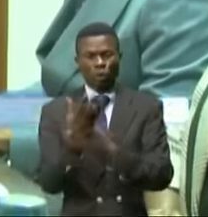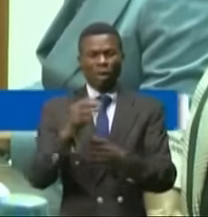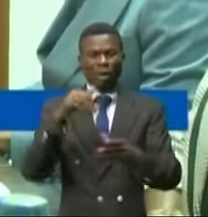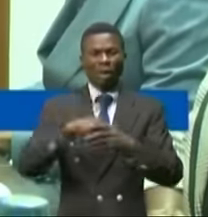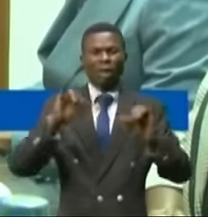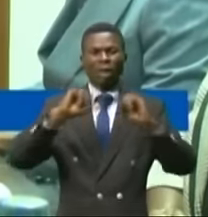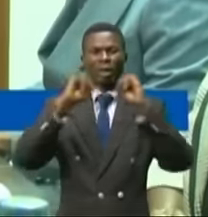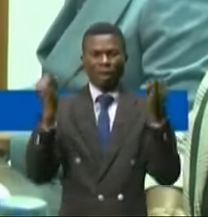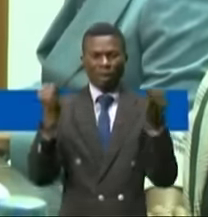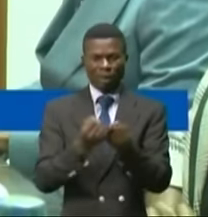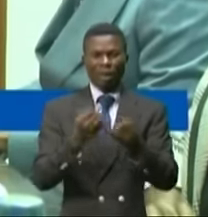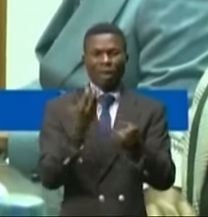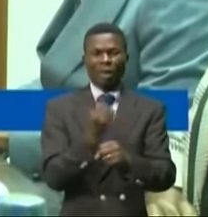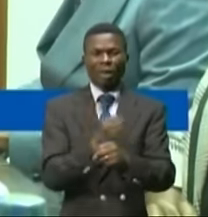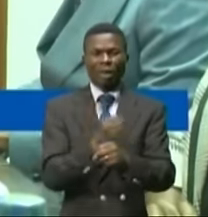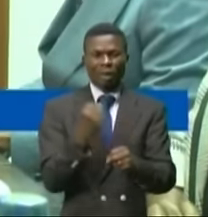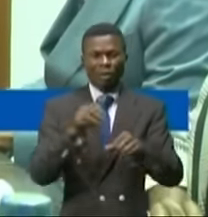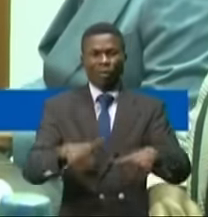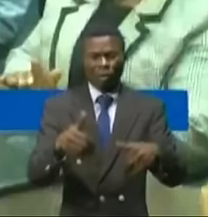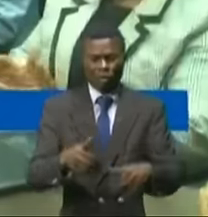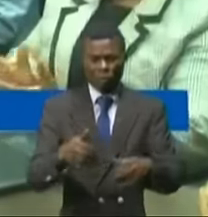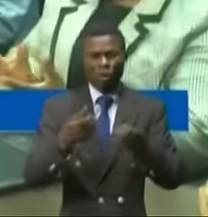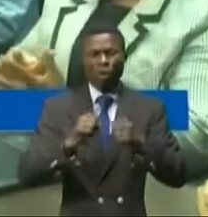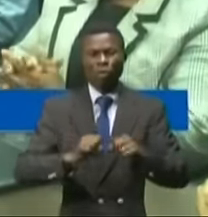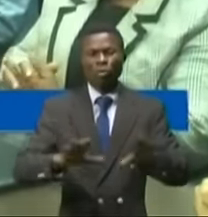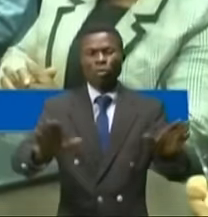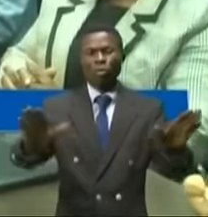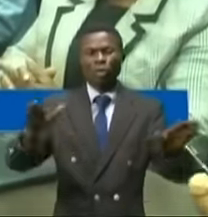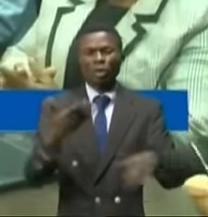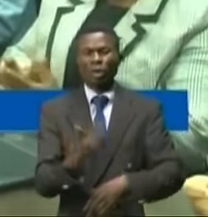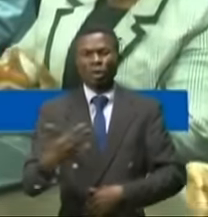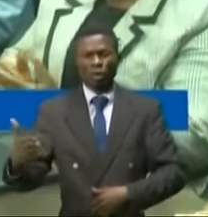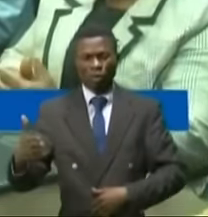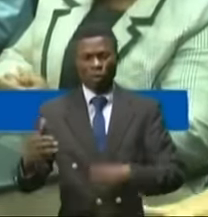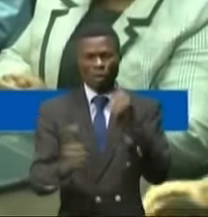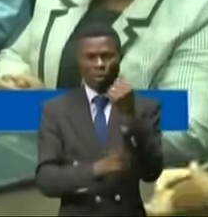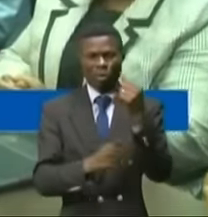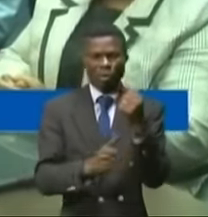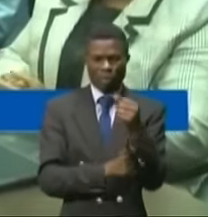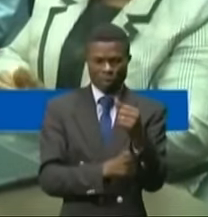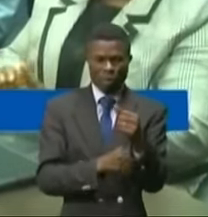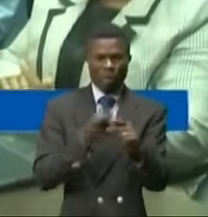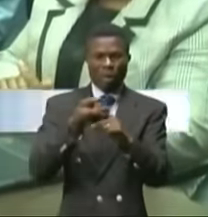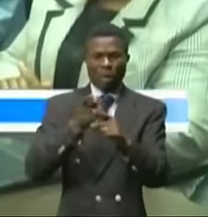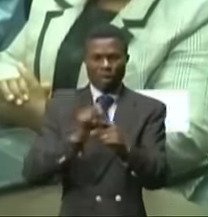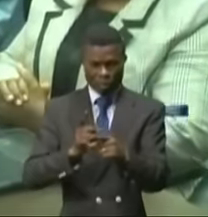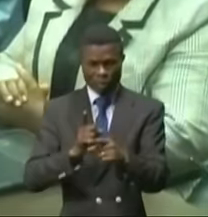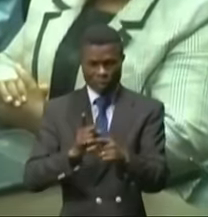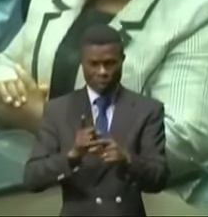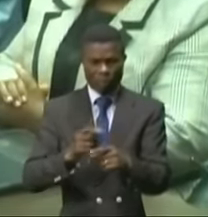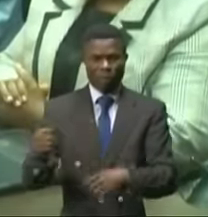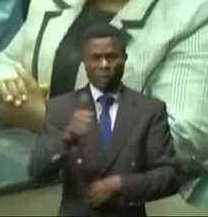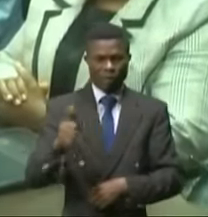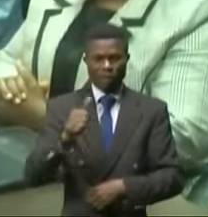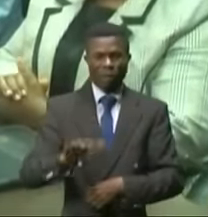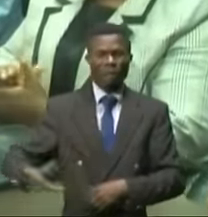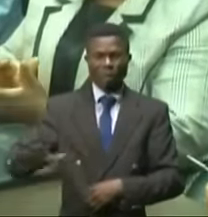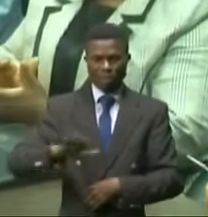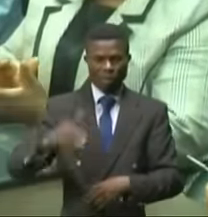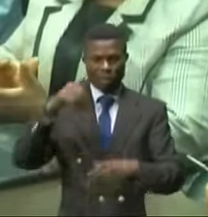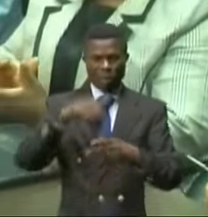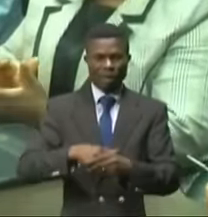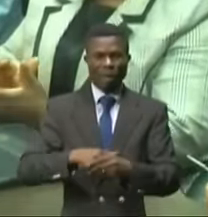industrielle et agricole et la bonne circulation de biens et des personnes ressortissant de 21 pays que